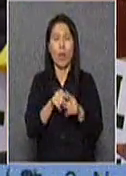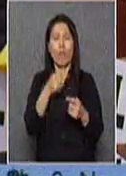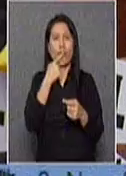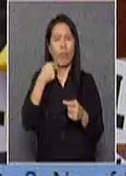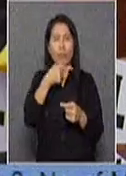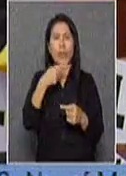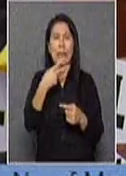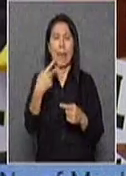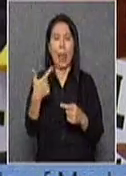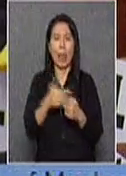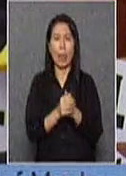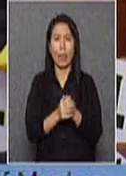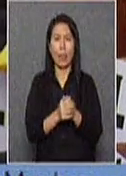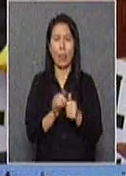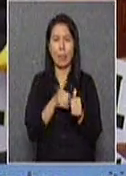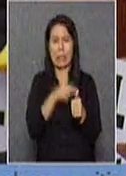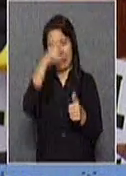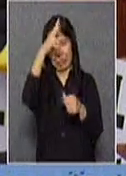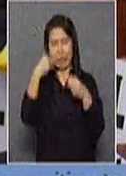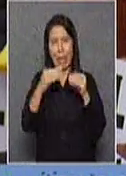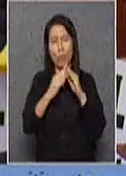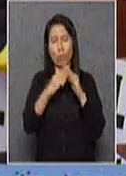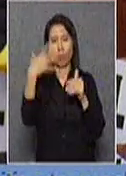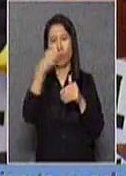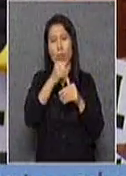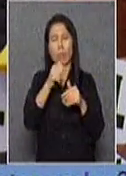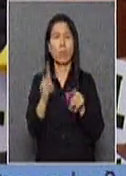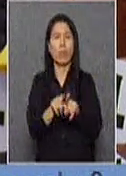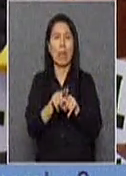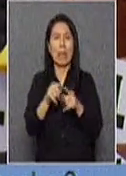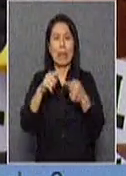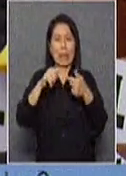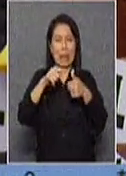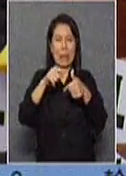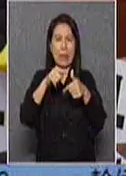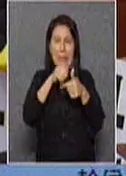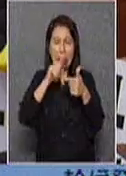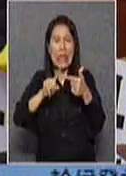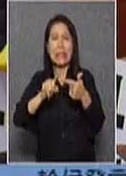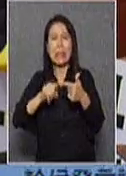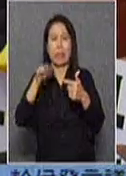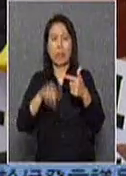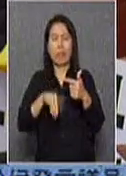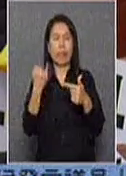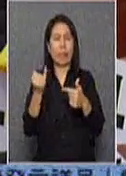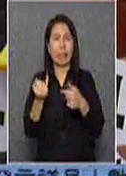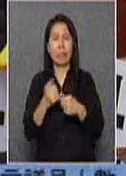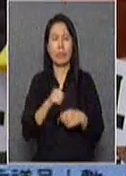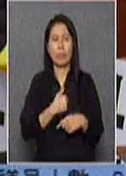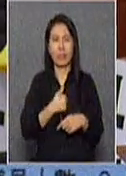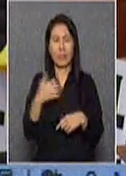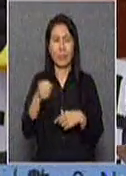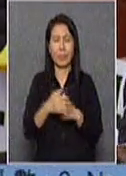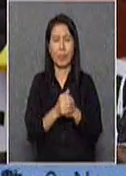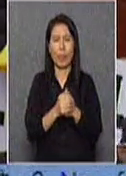是繼這個吳克儉之後呢，即是第二低的，即是司局長。作為一個這